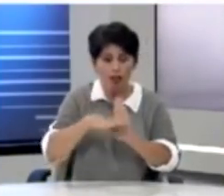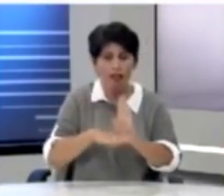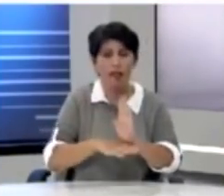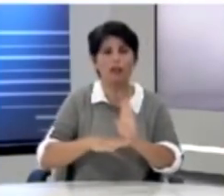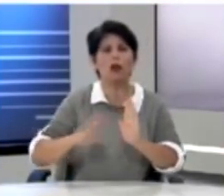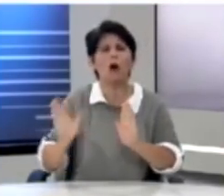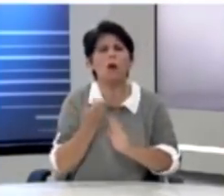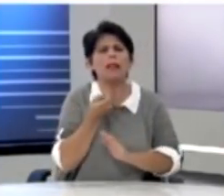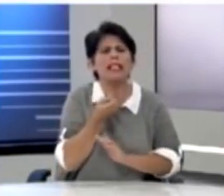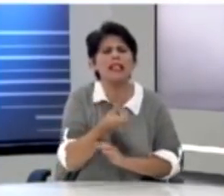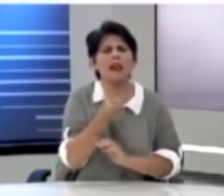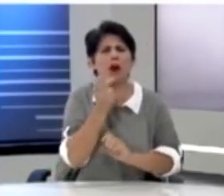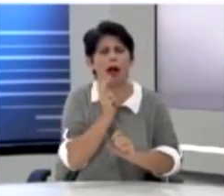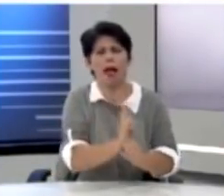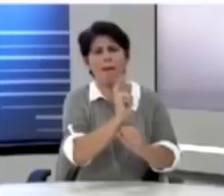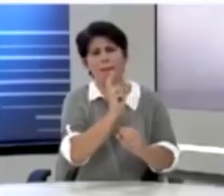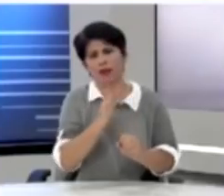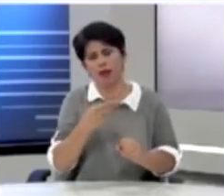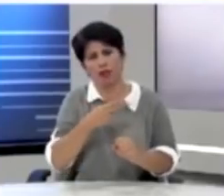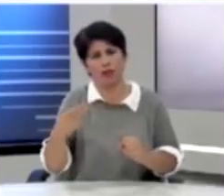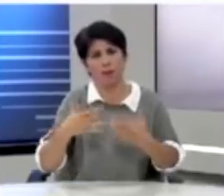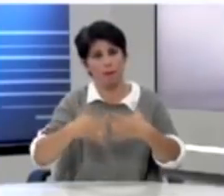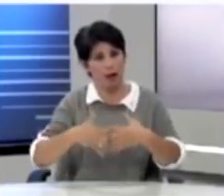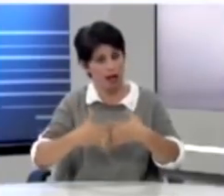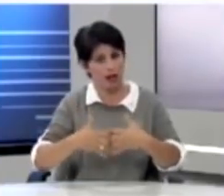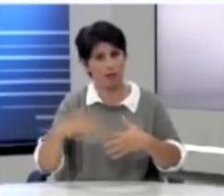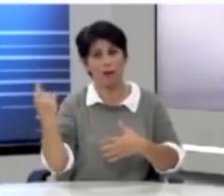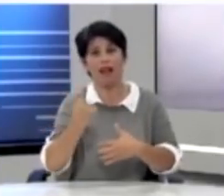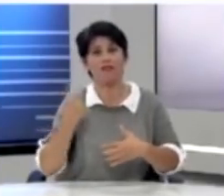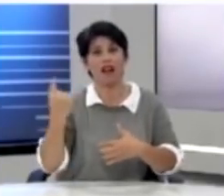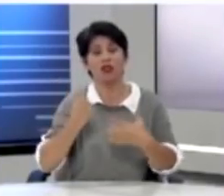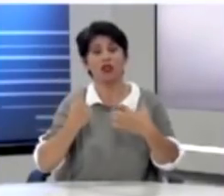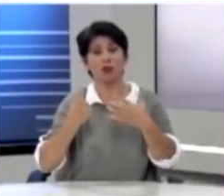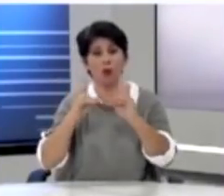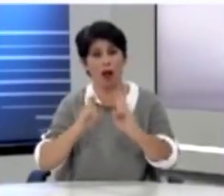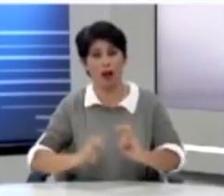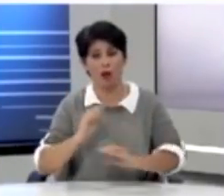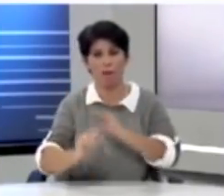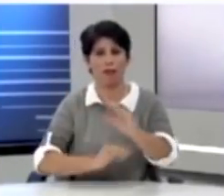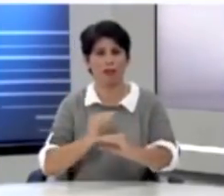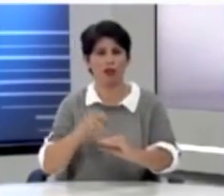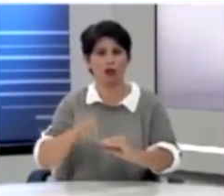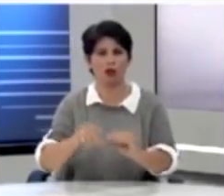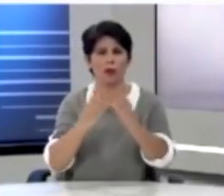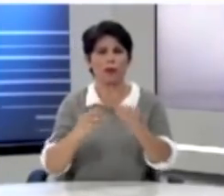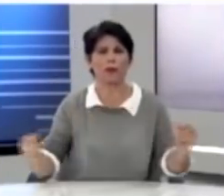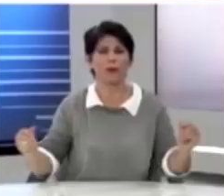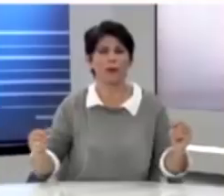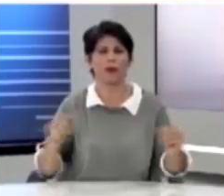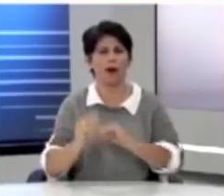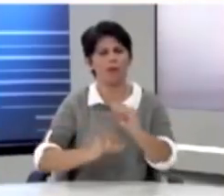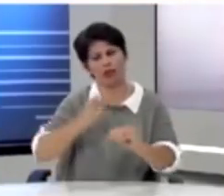ό,τι λιγοστό είχε μείνει όρθιο από τους μηχανισμούς περιβαλλοντικού ελέγχου των επενδύσεων.